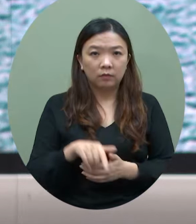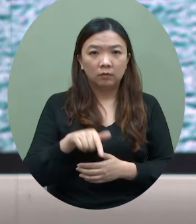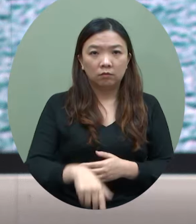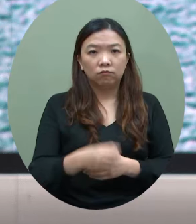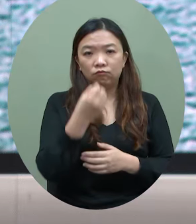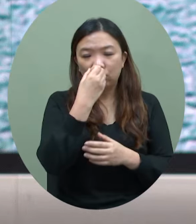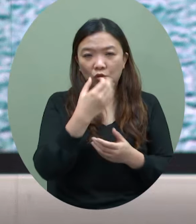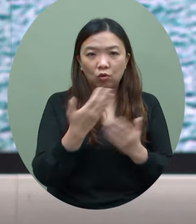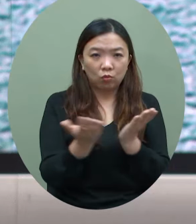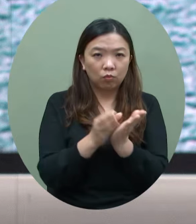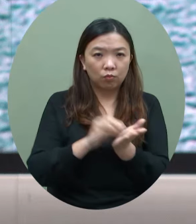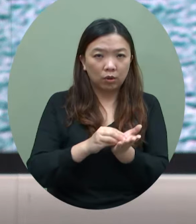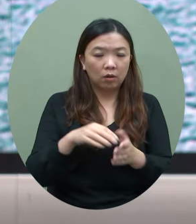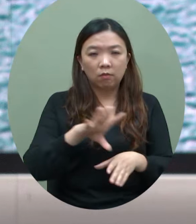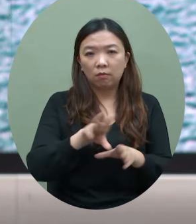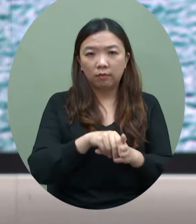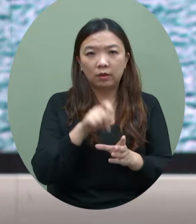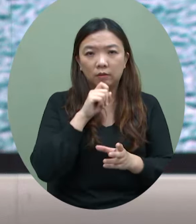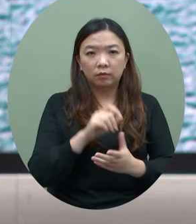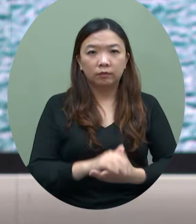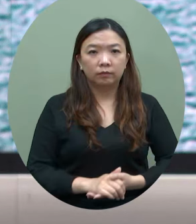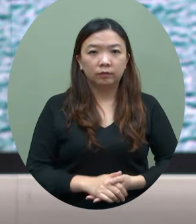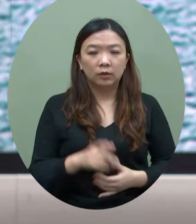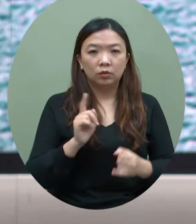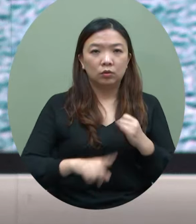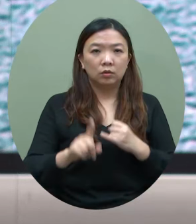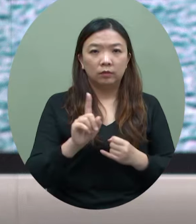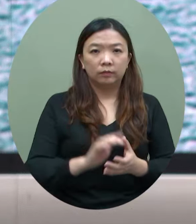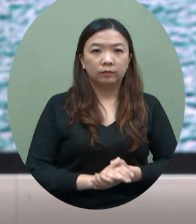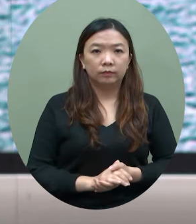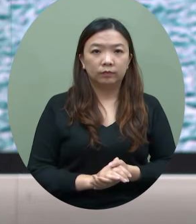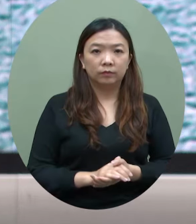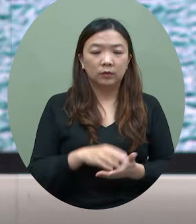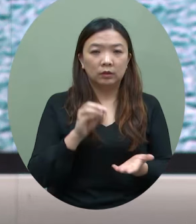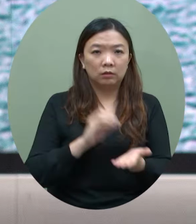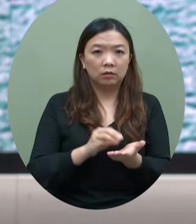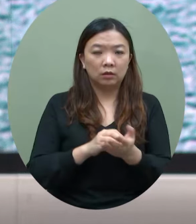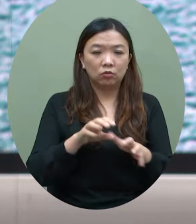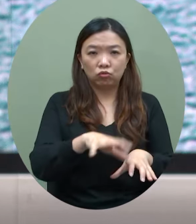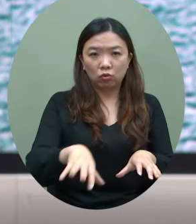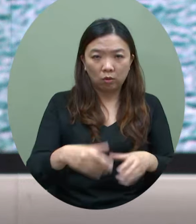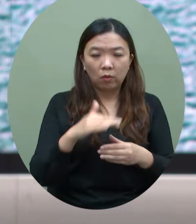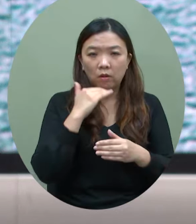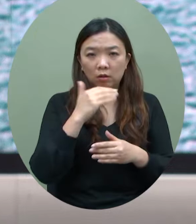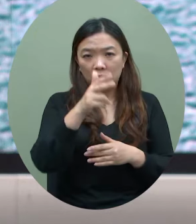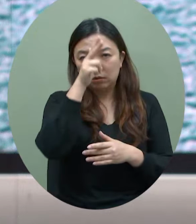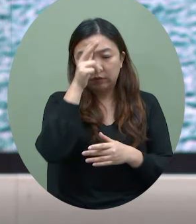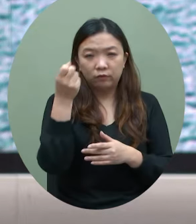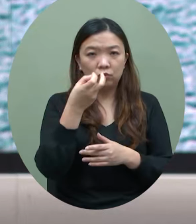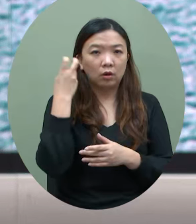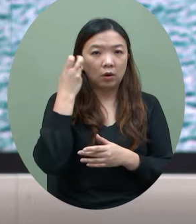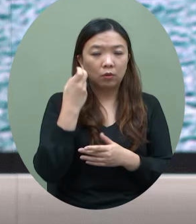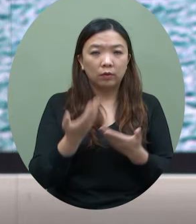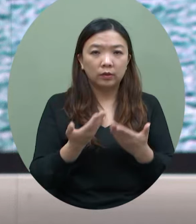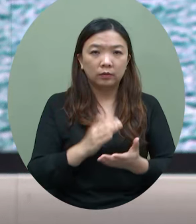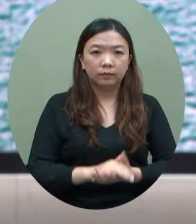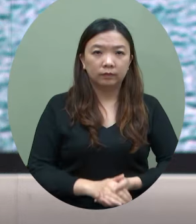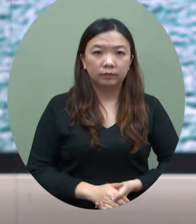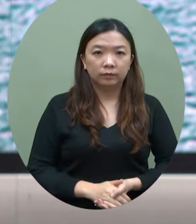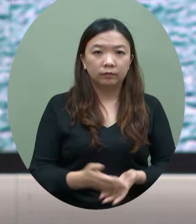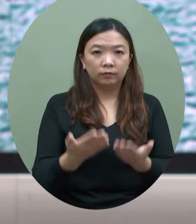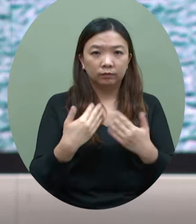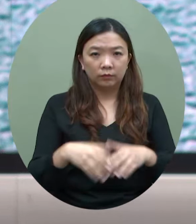包括的。 最後一條 指定區域，我想這個要等政府再考慮了。 你